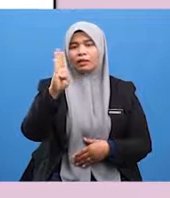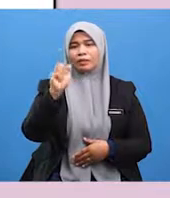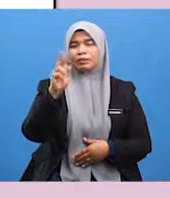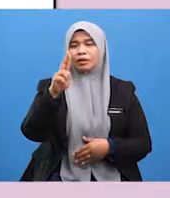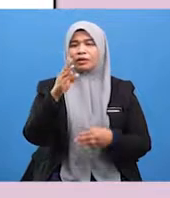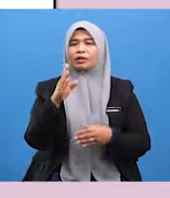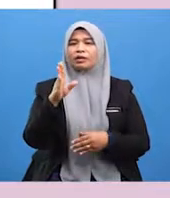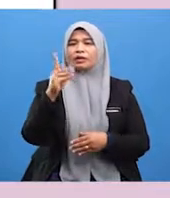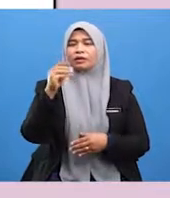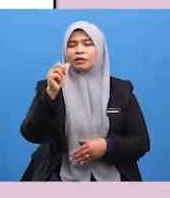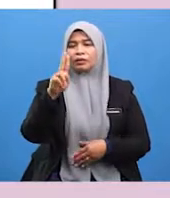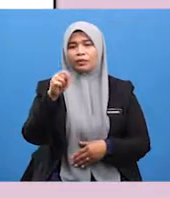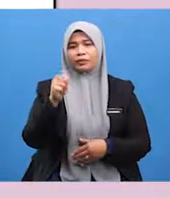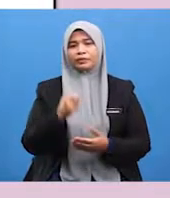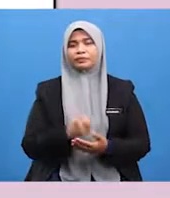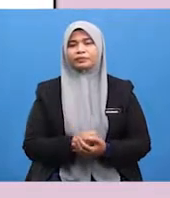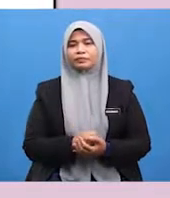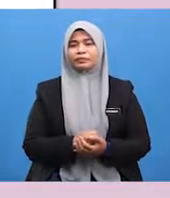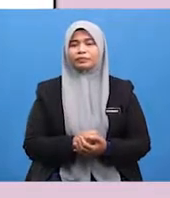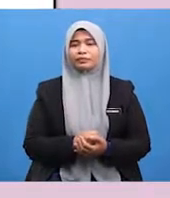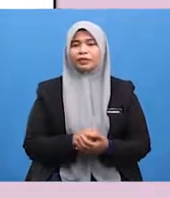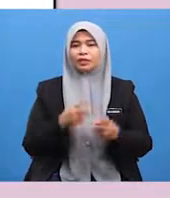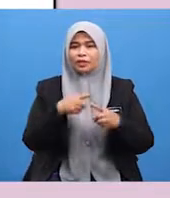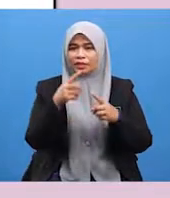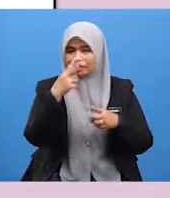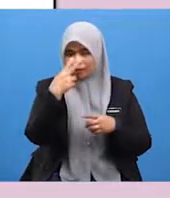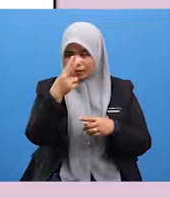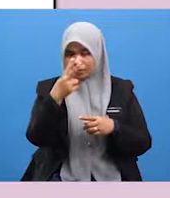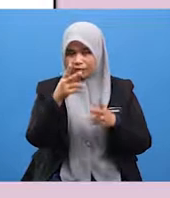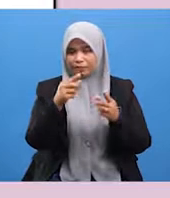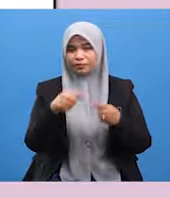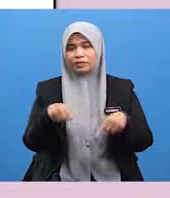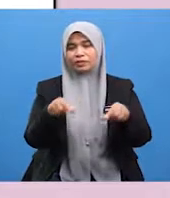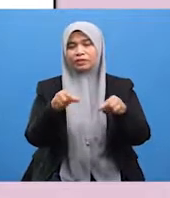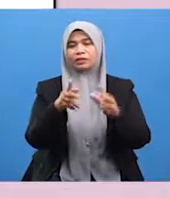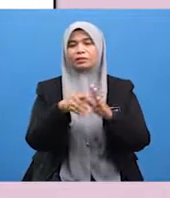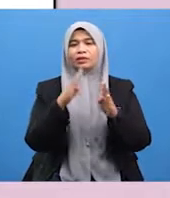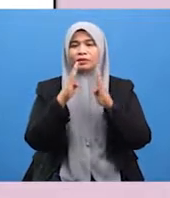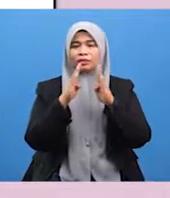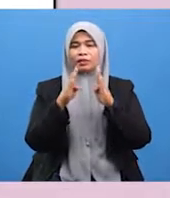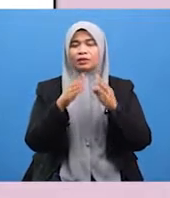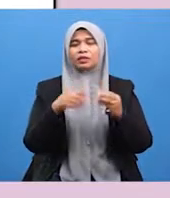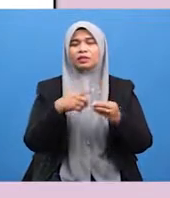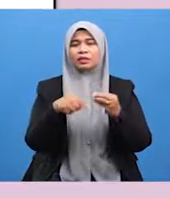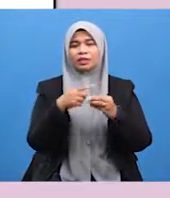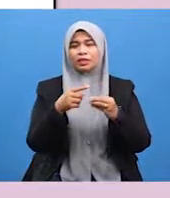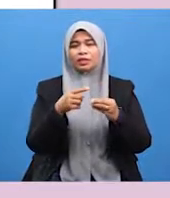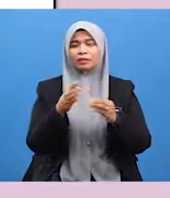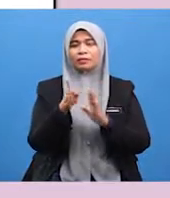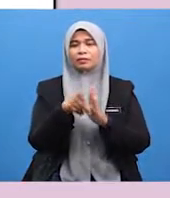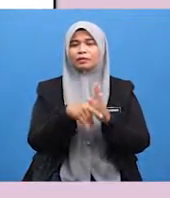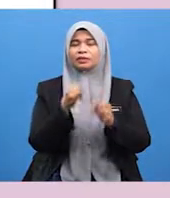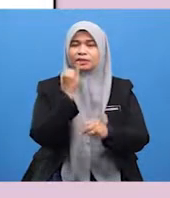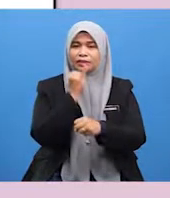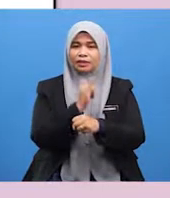Ringkasnya, petikan ini kalau diperhatikan, peristiwa perbualan berkisar mengenai perjanjian